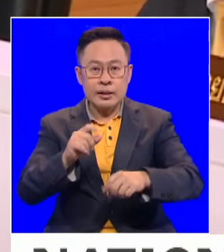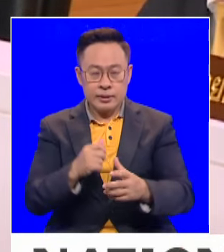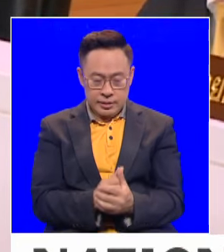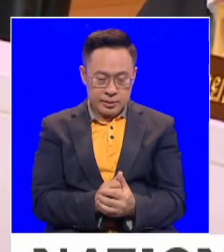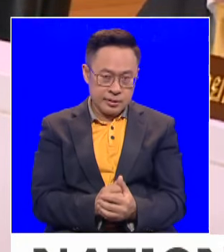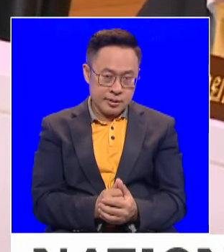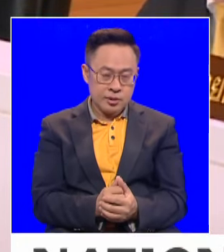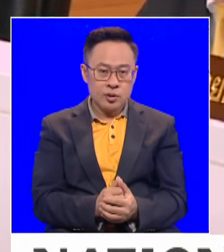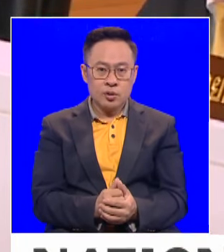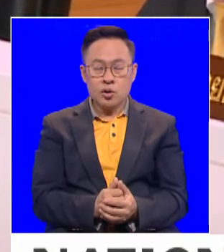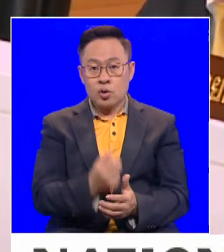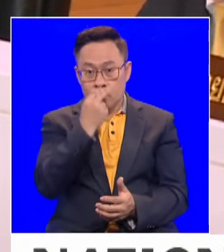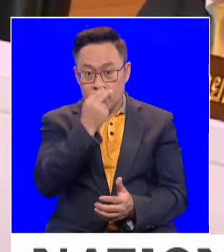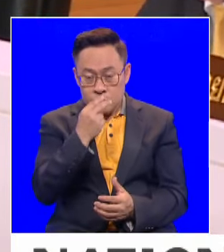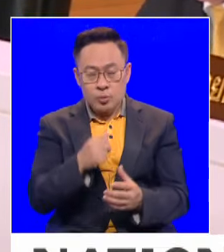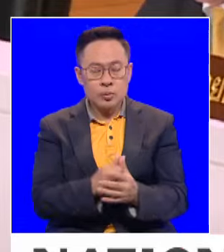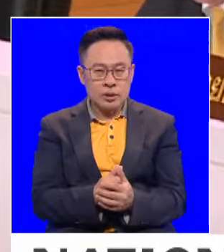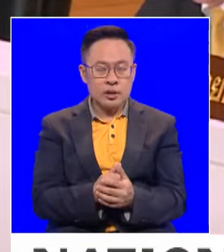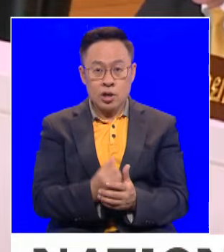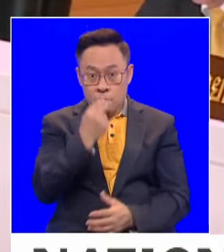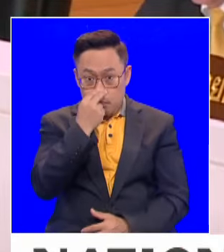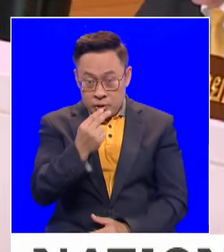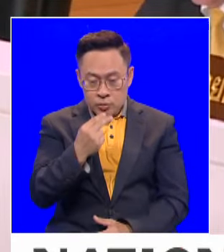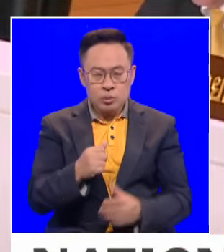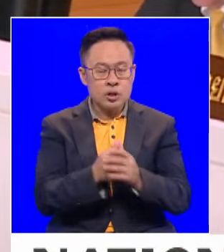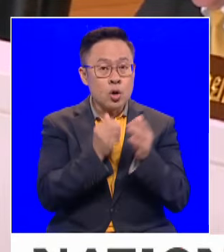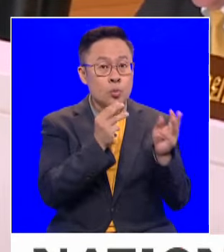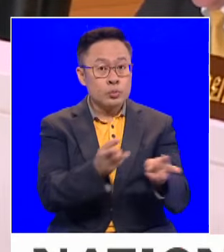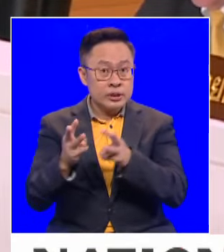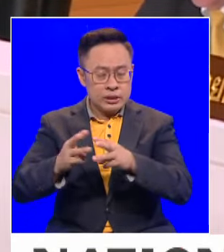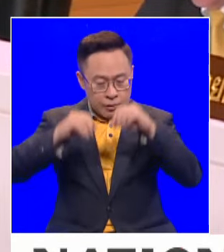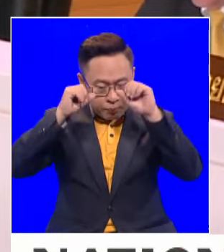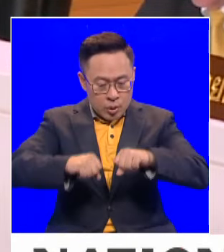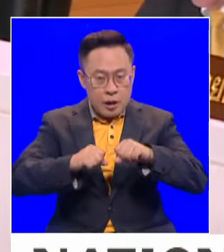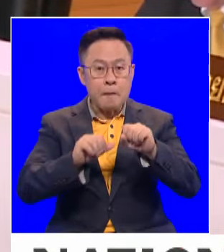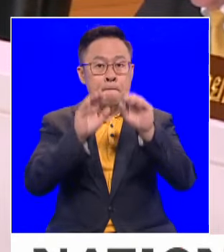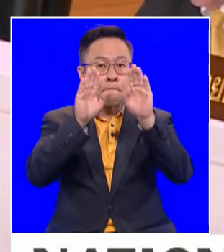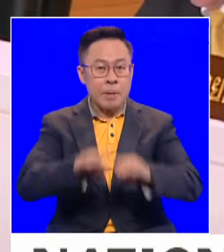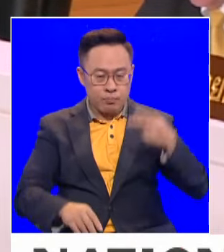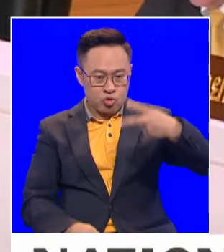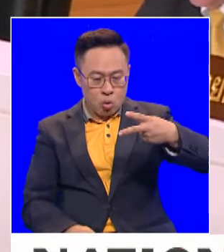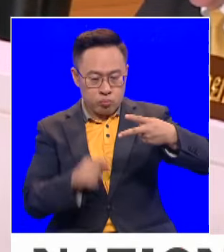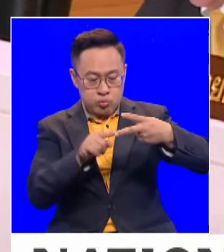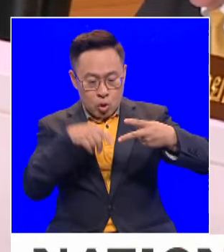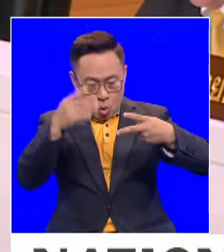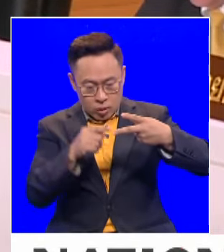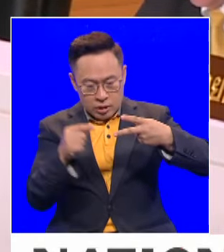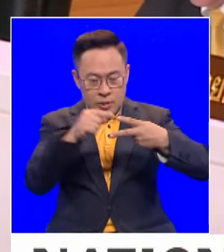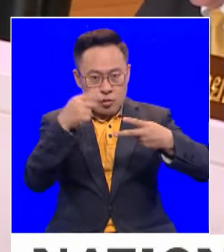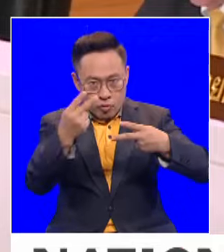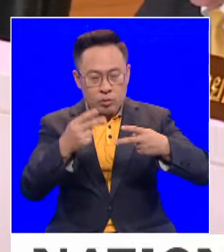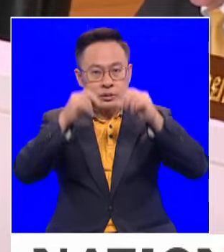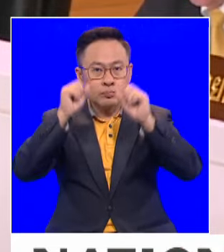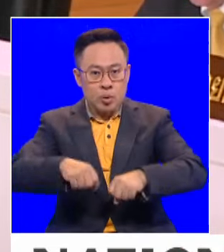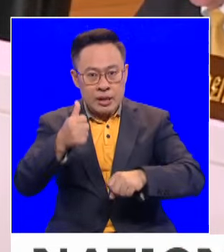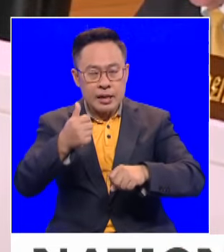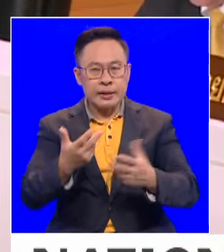มั้ยแหมพอดับเบิลปุ๊บหลายคนจะไปคุ้นบิ Standardไม่ใช่นะ Doublemajorityมั้ยนะครับวันเนี้ยสิ่งที่เขาคุยกันก็คือร่างพรบออก